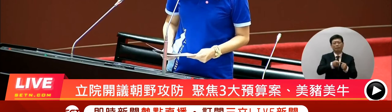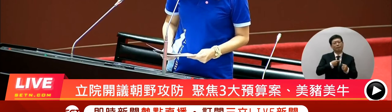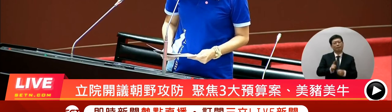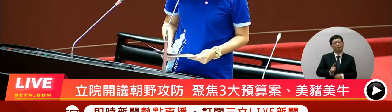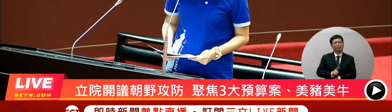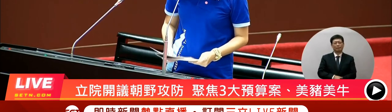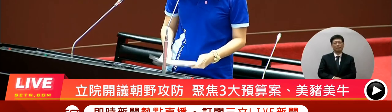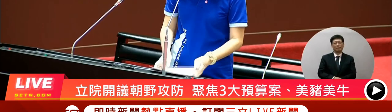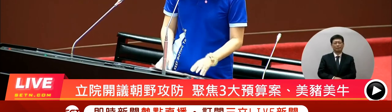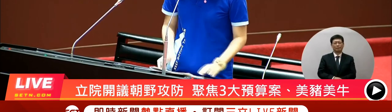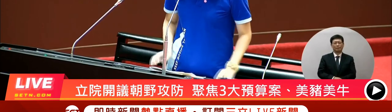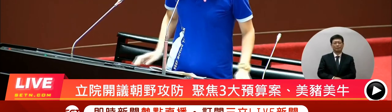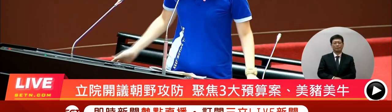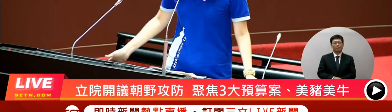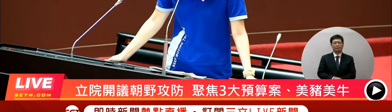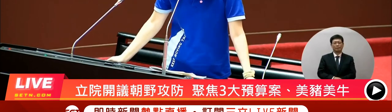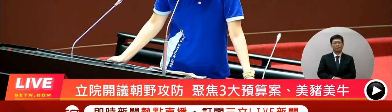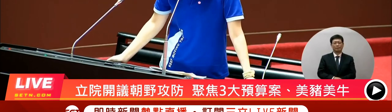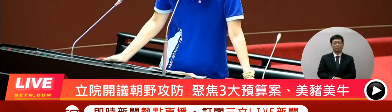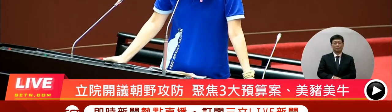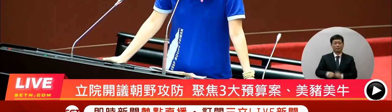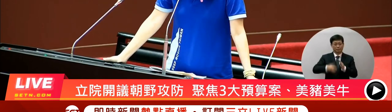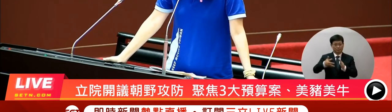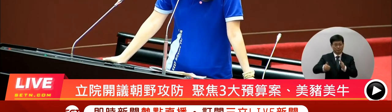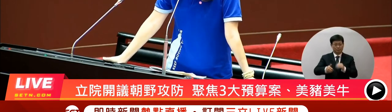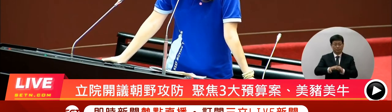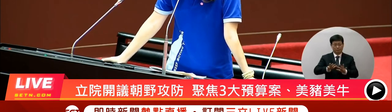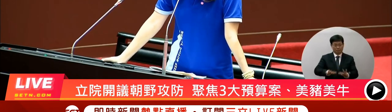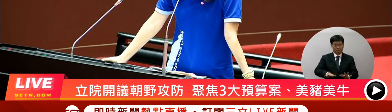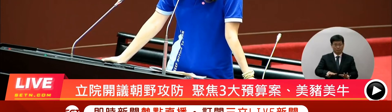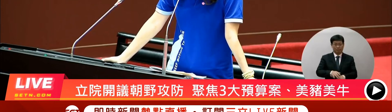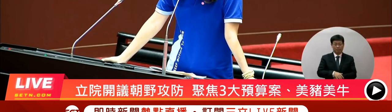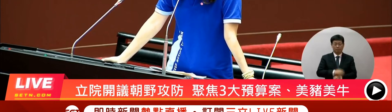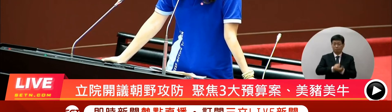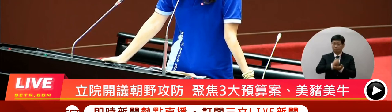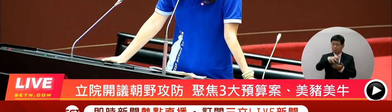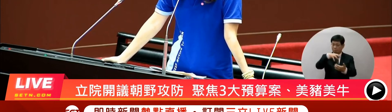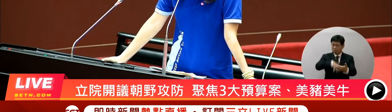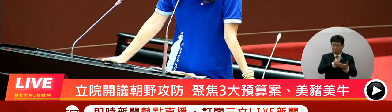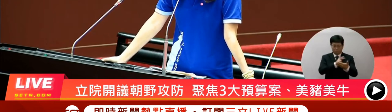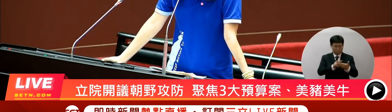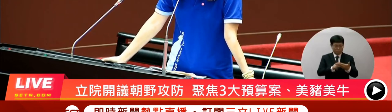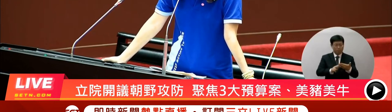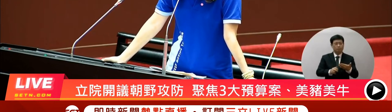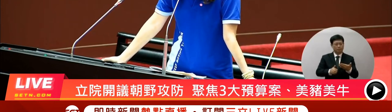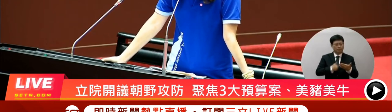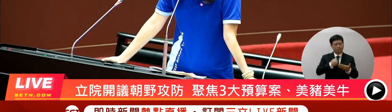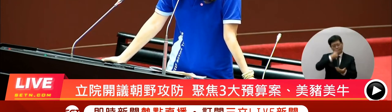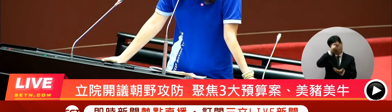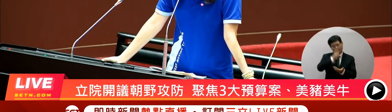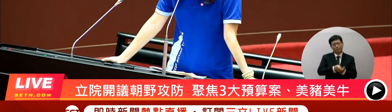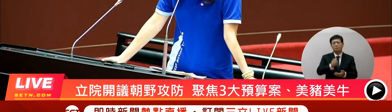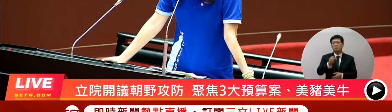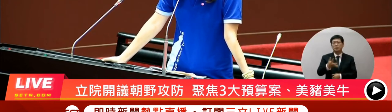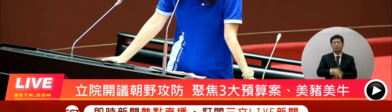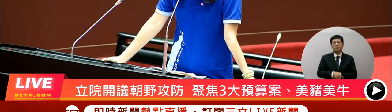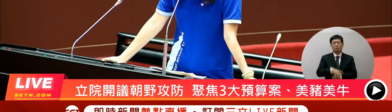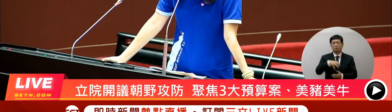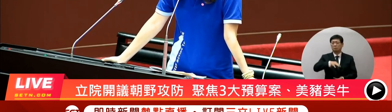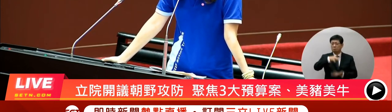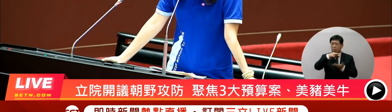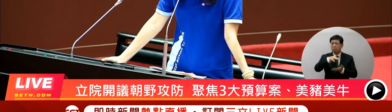呢？院长，今天的报告里面，我其实看得非常的失望，因为呢，里面所